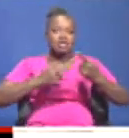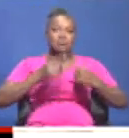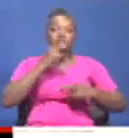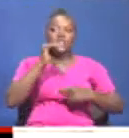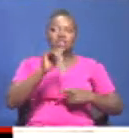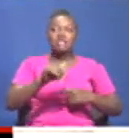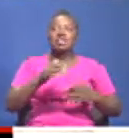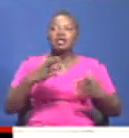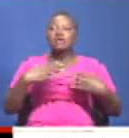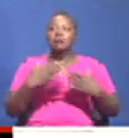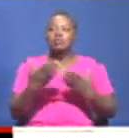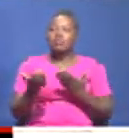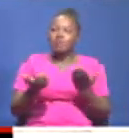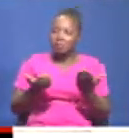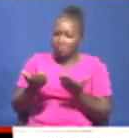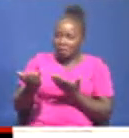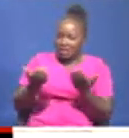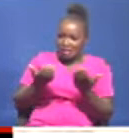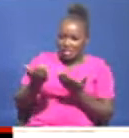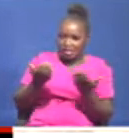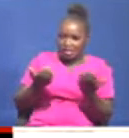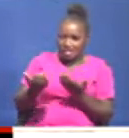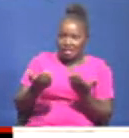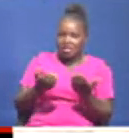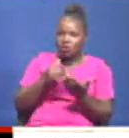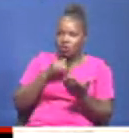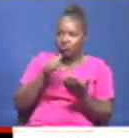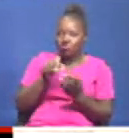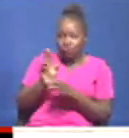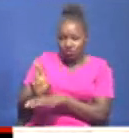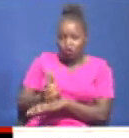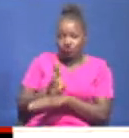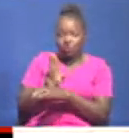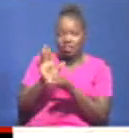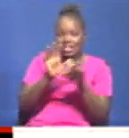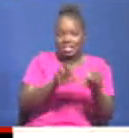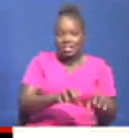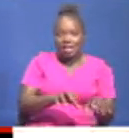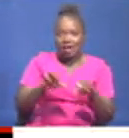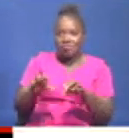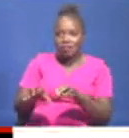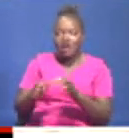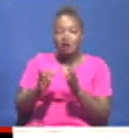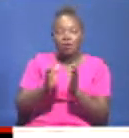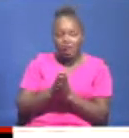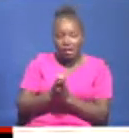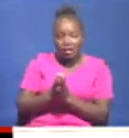kufanya mabiashara wasiweze kuumia kwa sababu ya vita vya kisiasa.